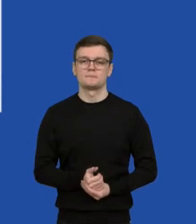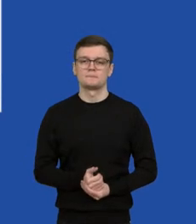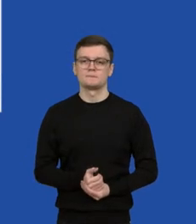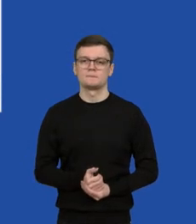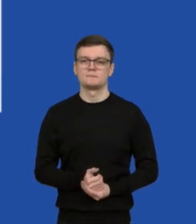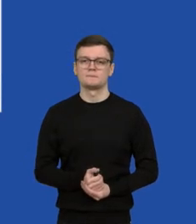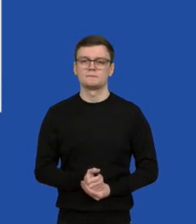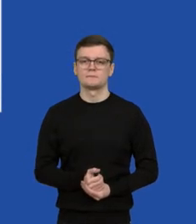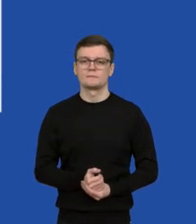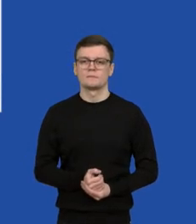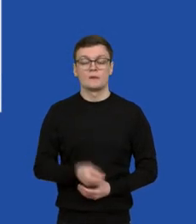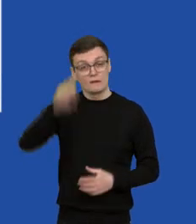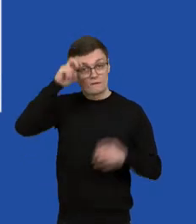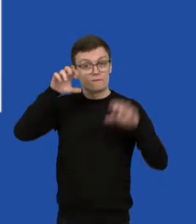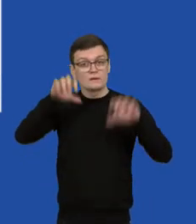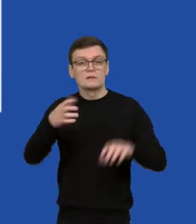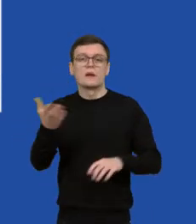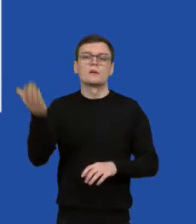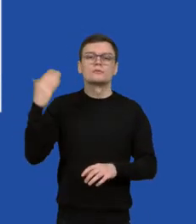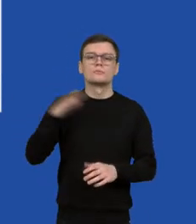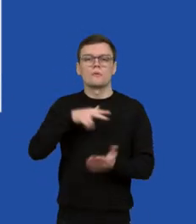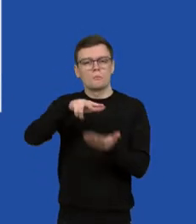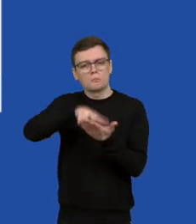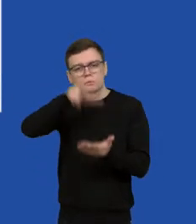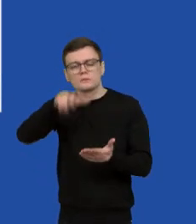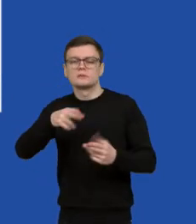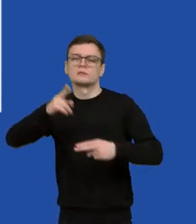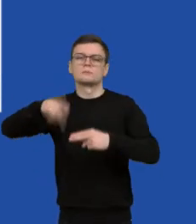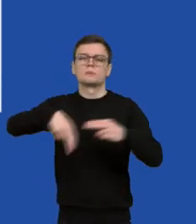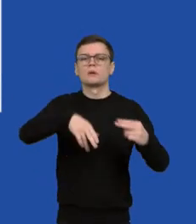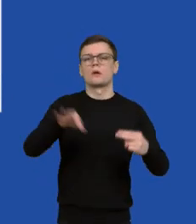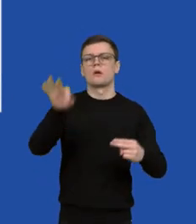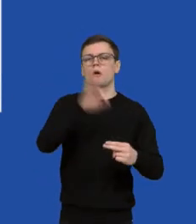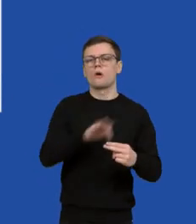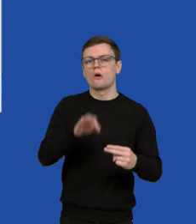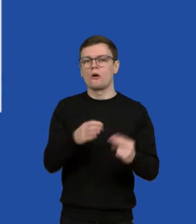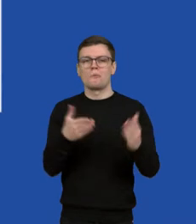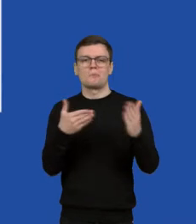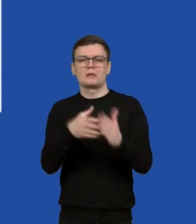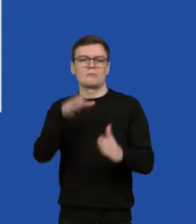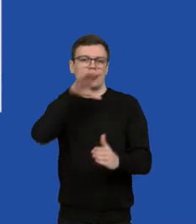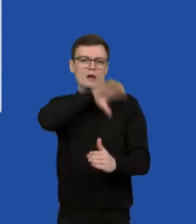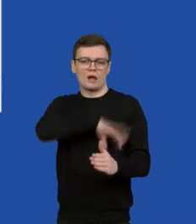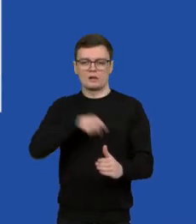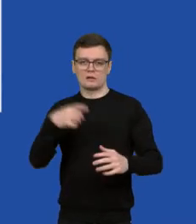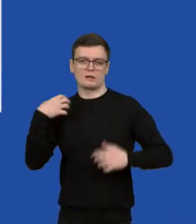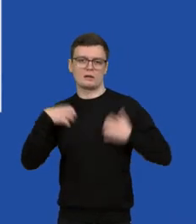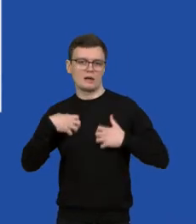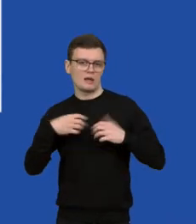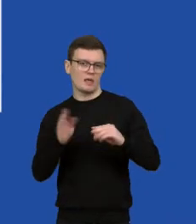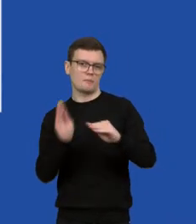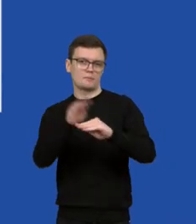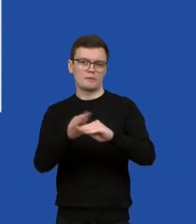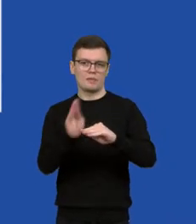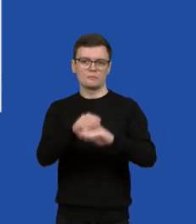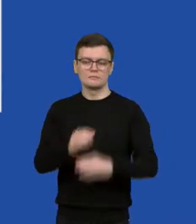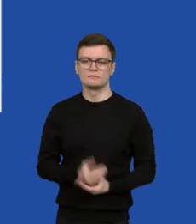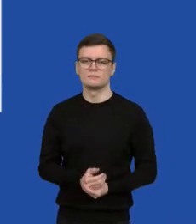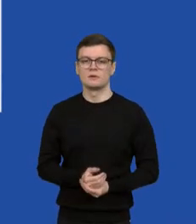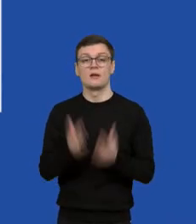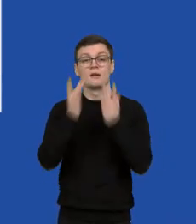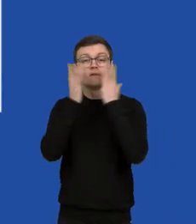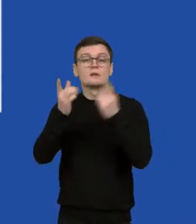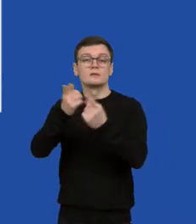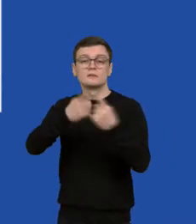ir dėl vyriausybės anksčiau jau priimtų sprendimų, dėl spartaus minimalios mėnesinės algos didinimo, taip pat viešojo